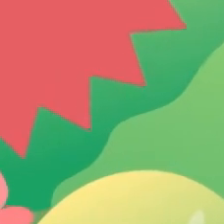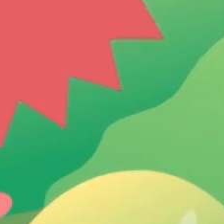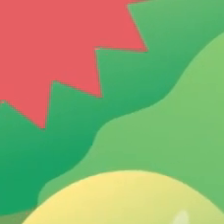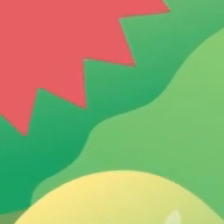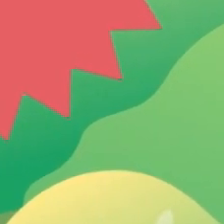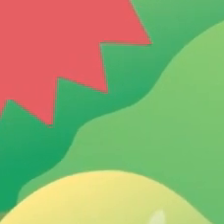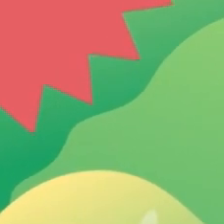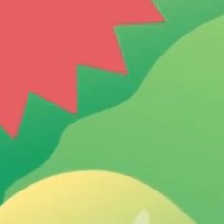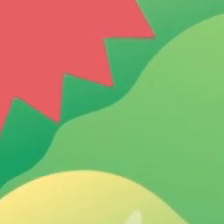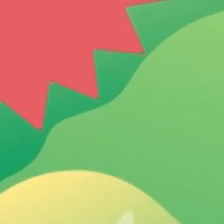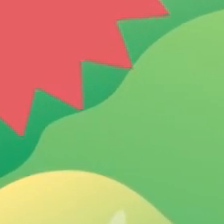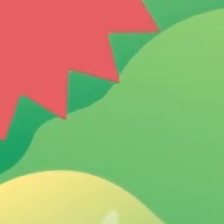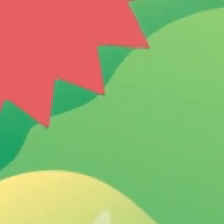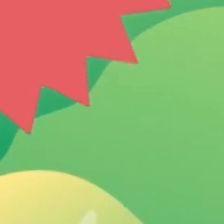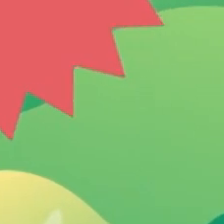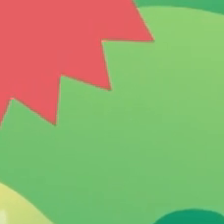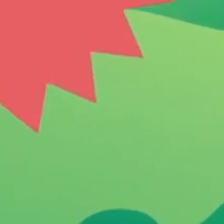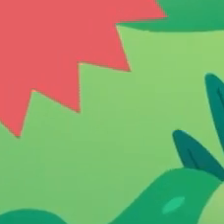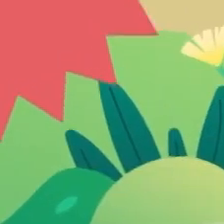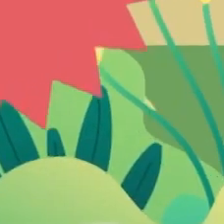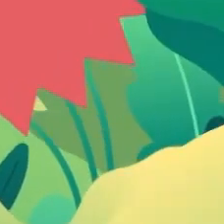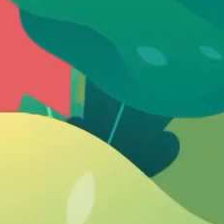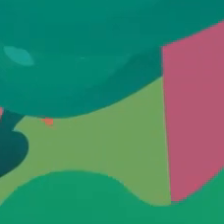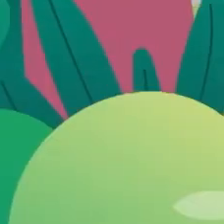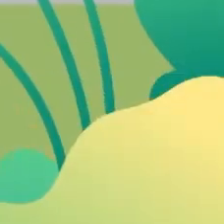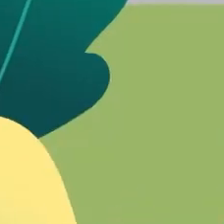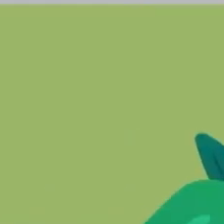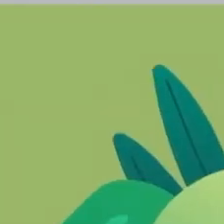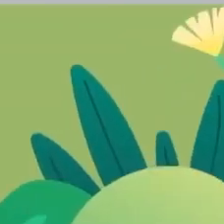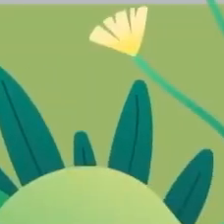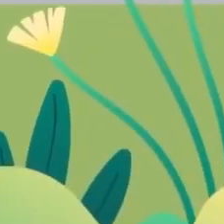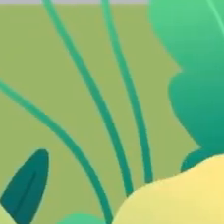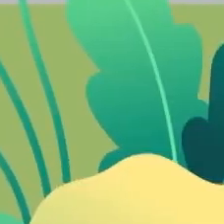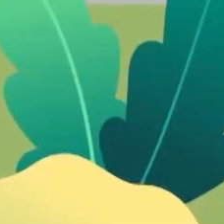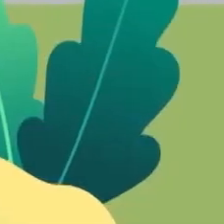dulu, pakai masker selalu, yo oh oh ayo ayo.